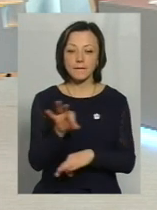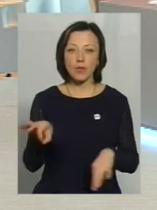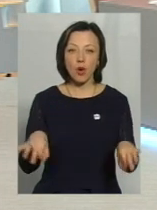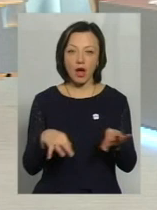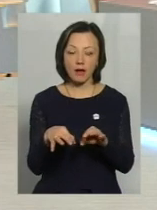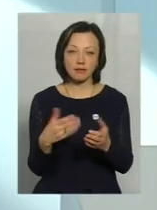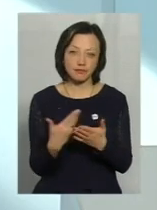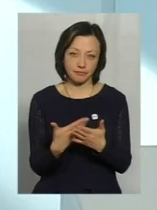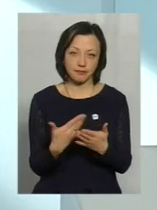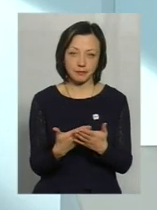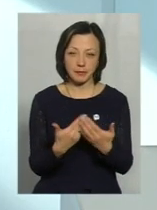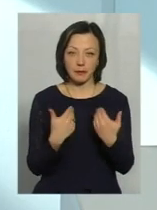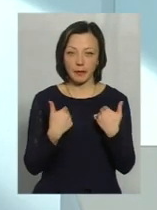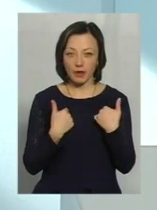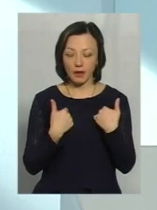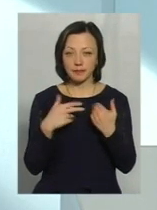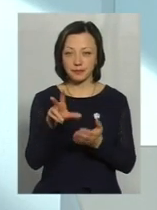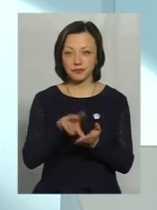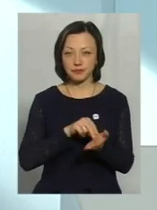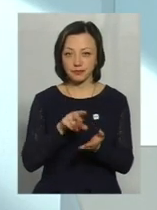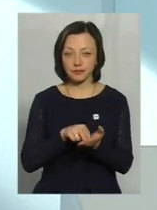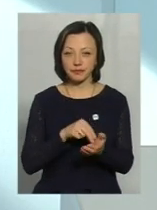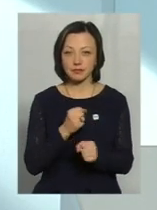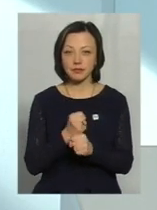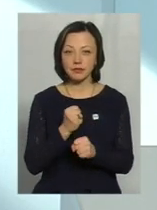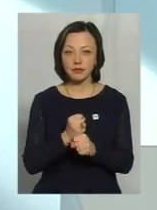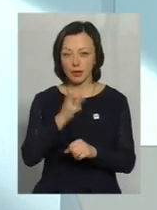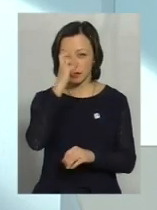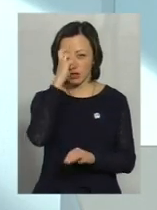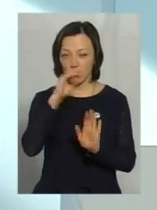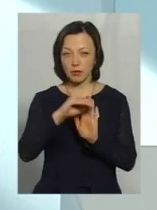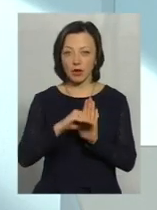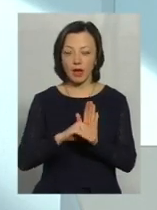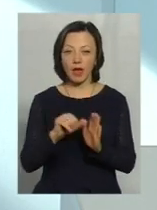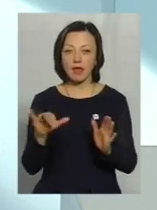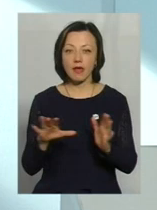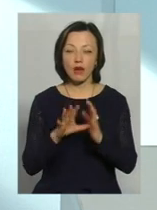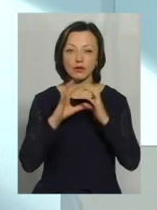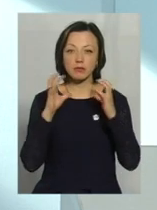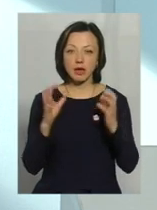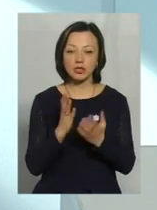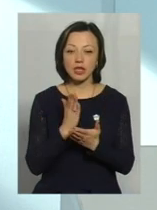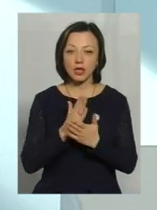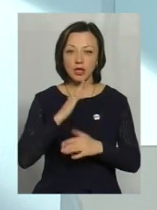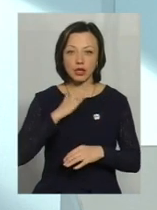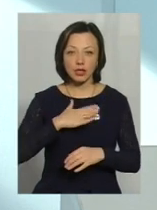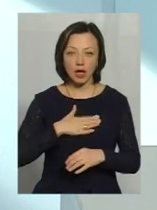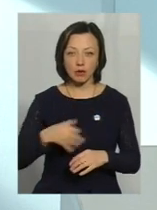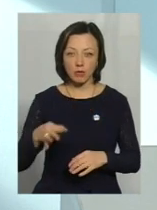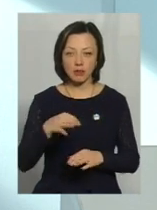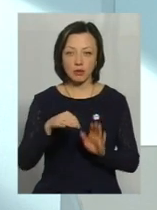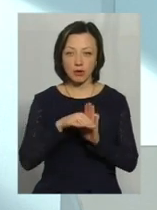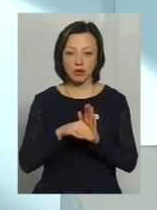наприклад, я наведу такий приклад. Сьогодні діють державні програми з енергозбереження. Є і наша обласна